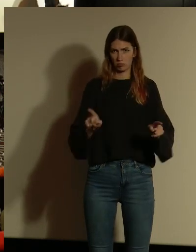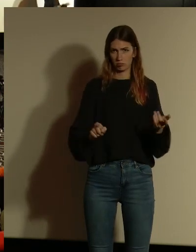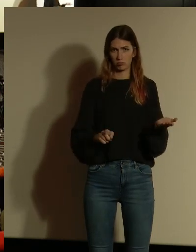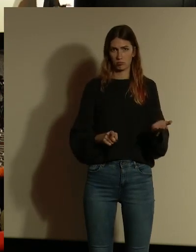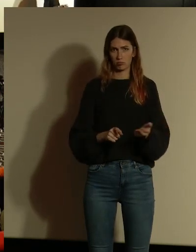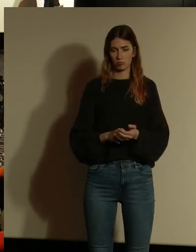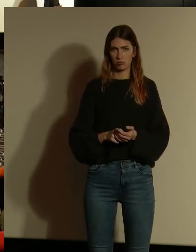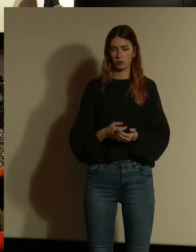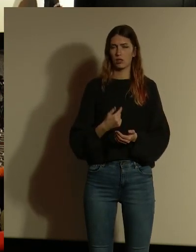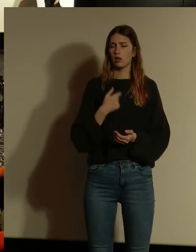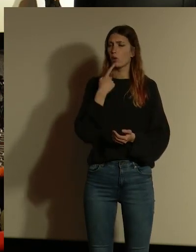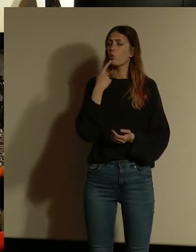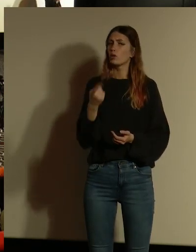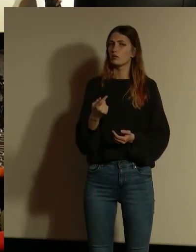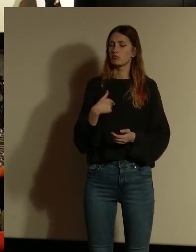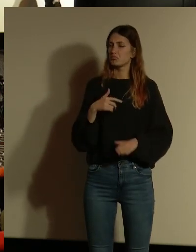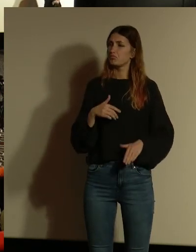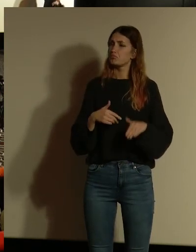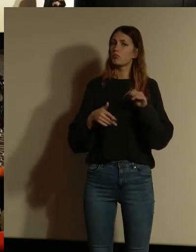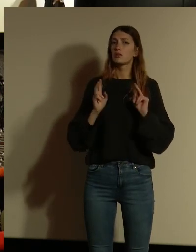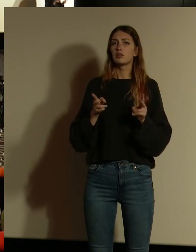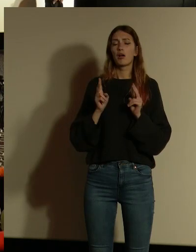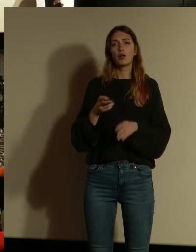Mainisin, et mulle meeldis väikesest saadik tantsida.